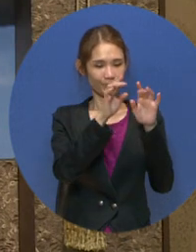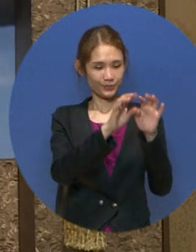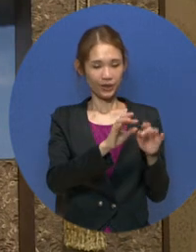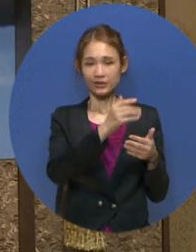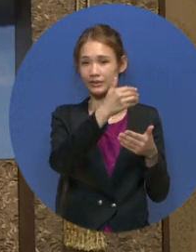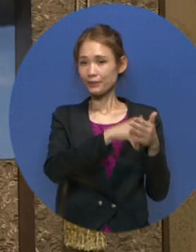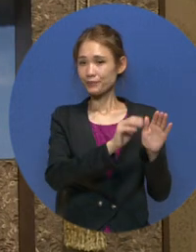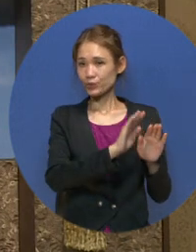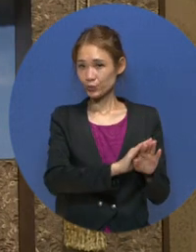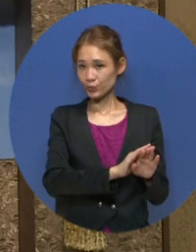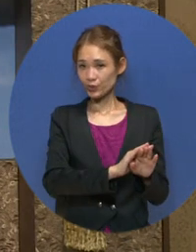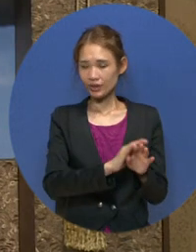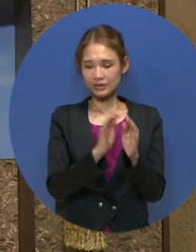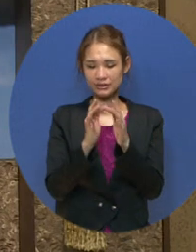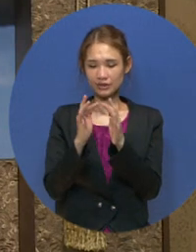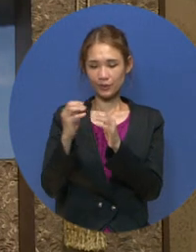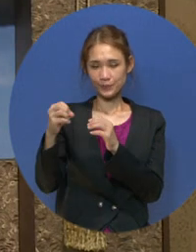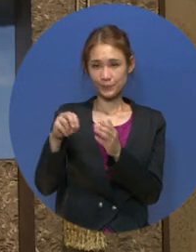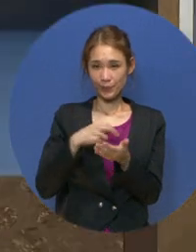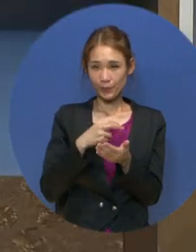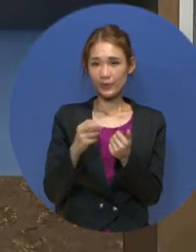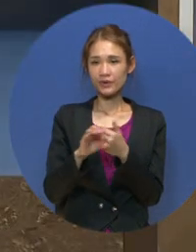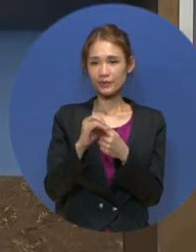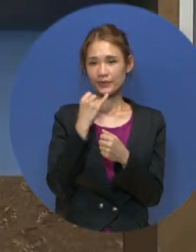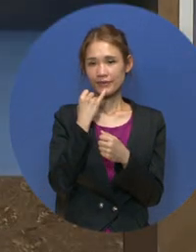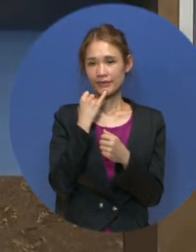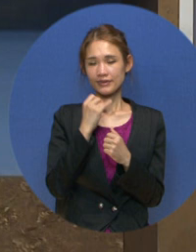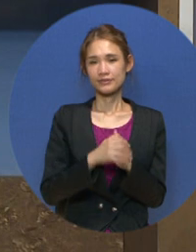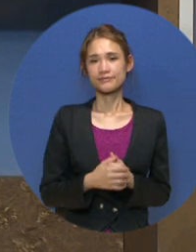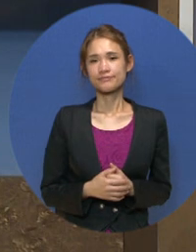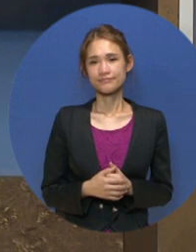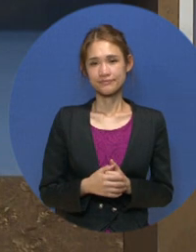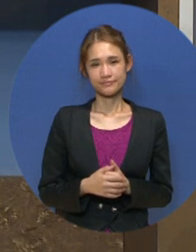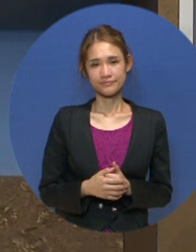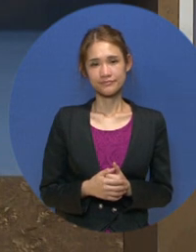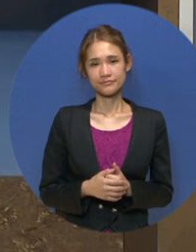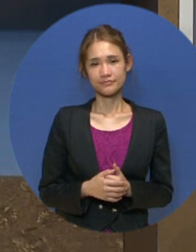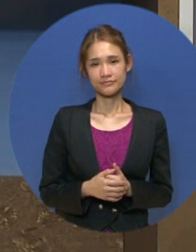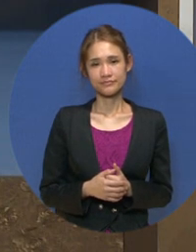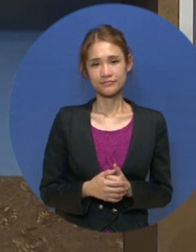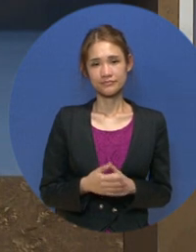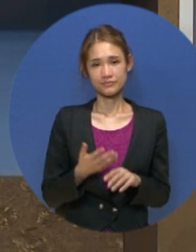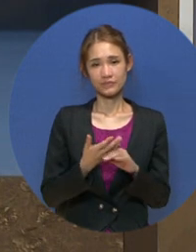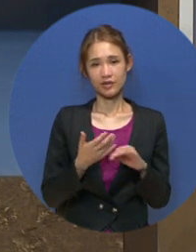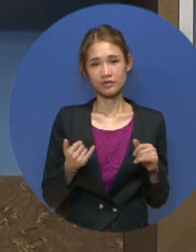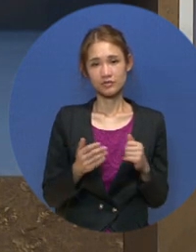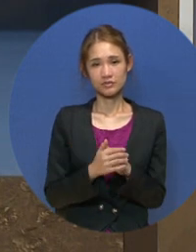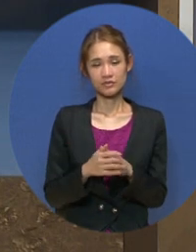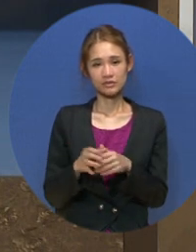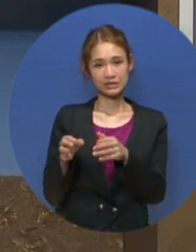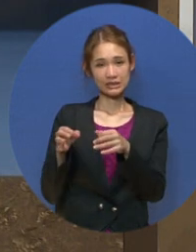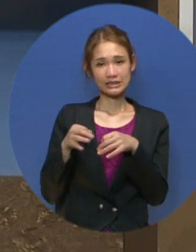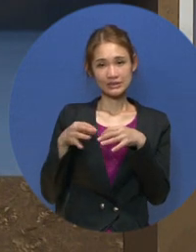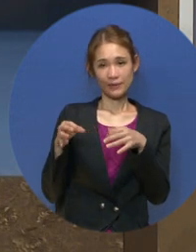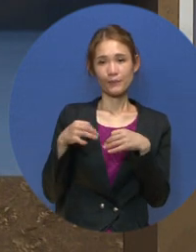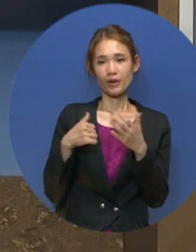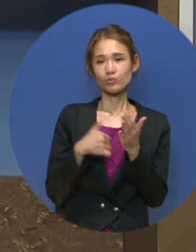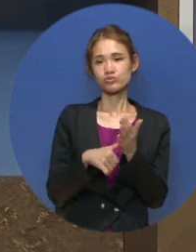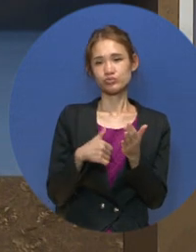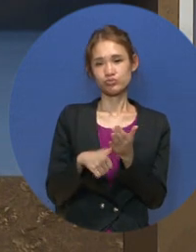남기시거나 네. 이렇게 메시지를 남겨주셔도 됩니다. 네. 다른 분들한테 기증을 받은